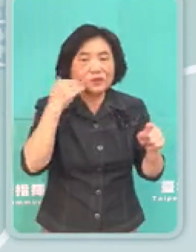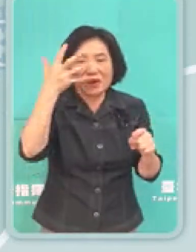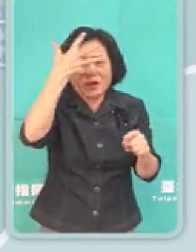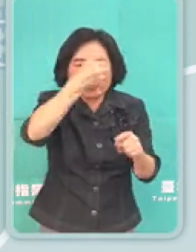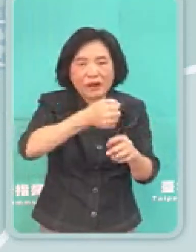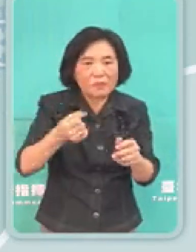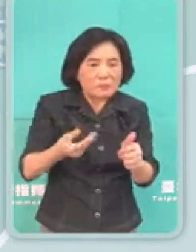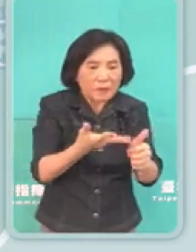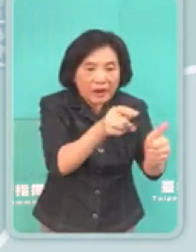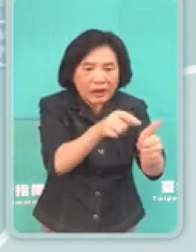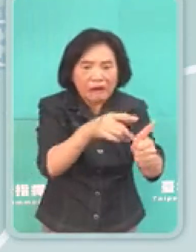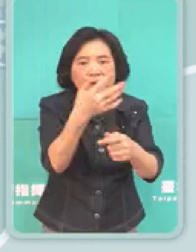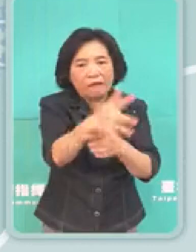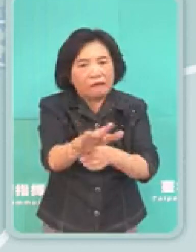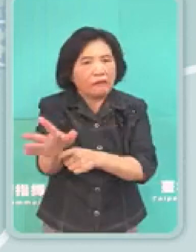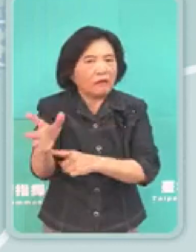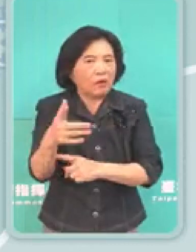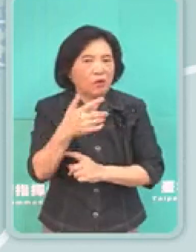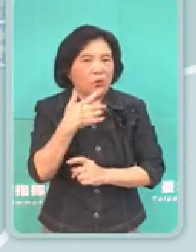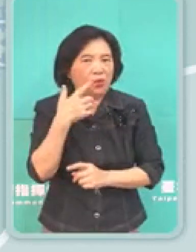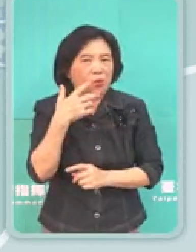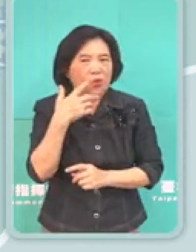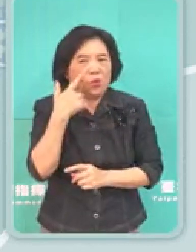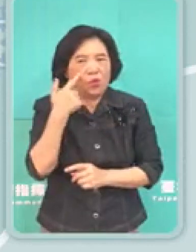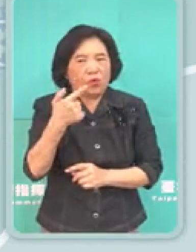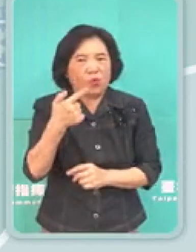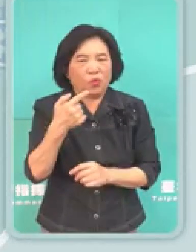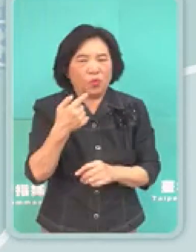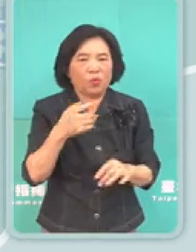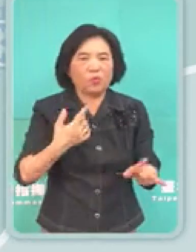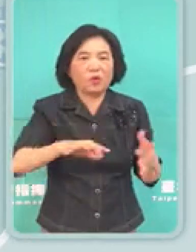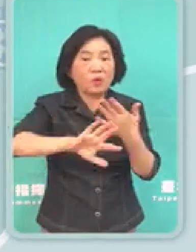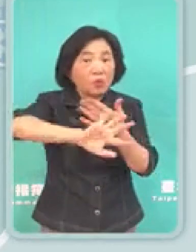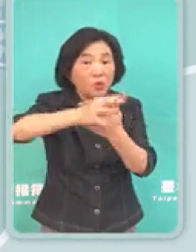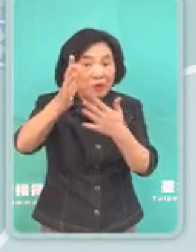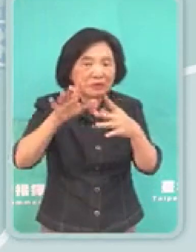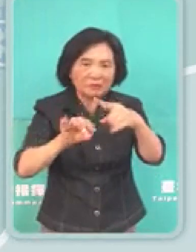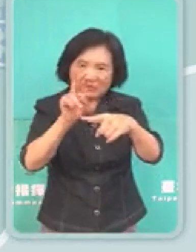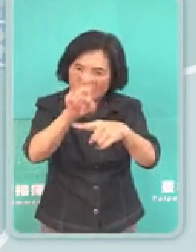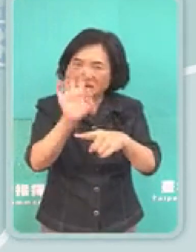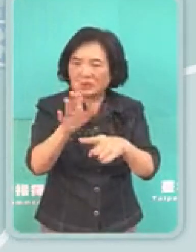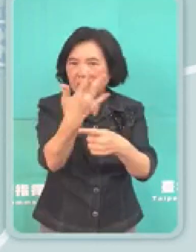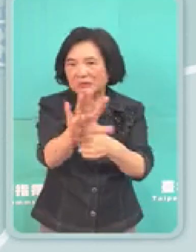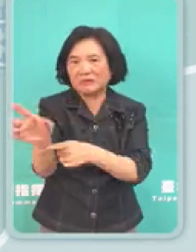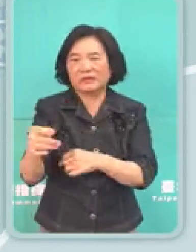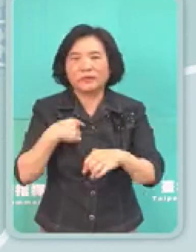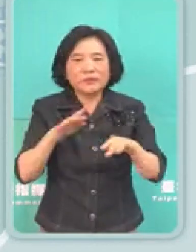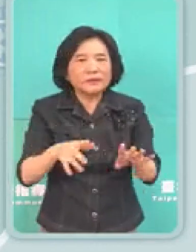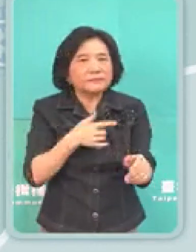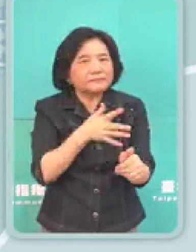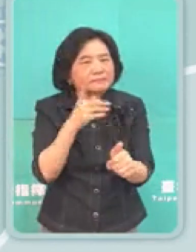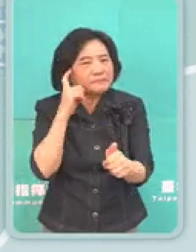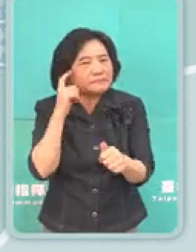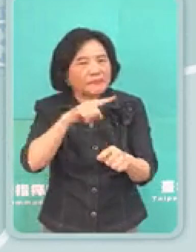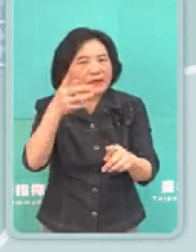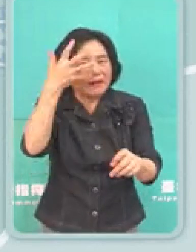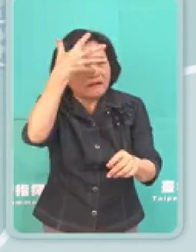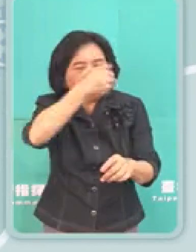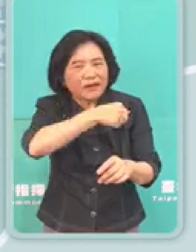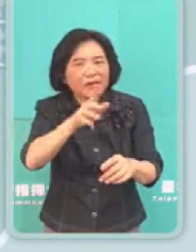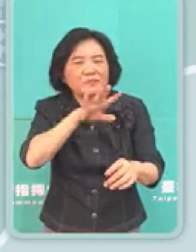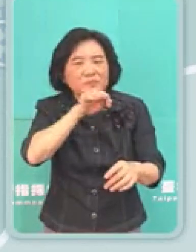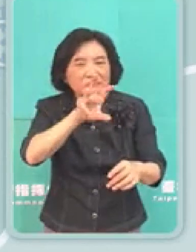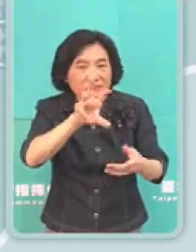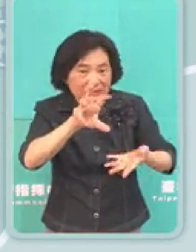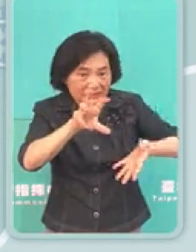了，死亡率太高了哈，80岁以上，你知道，我看国外资料都20%的，所以一直在问说，哎，欸，那些大于80岁